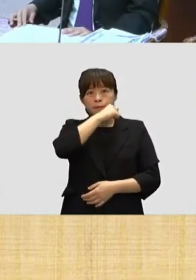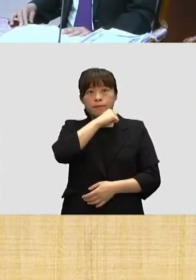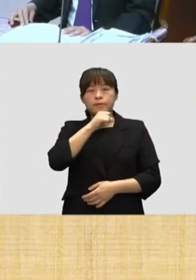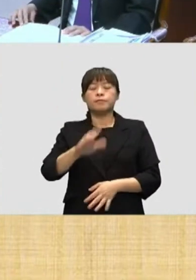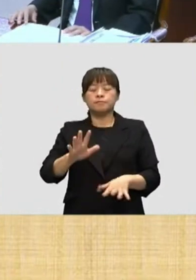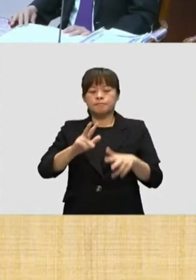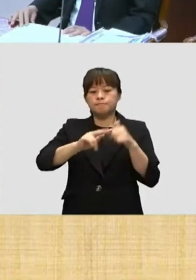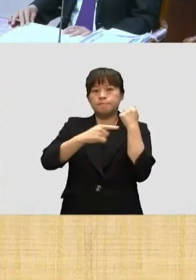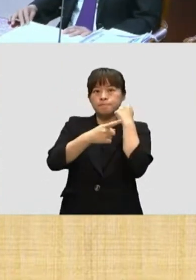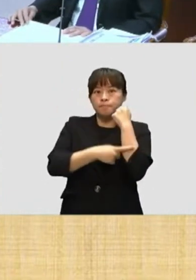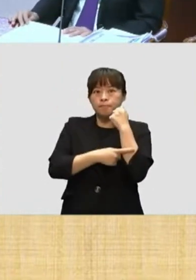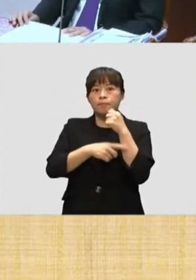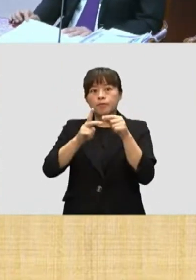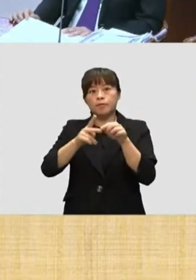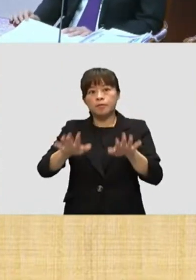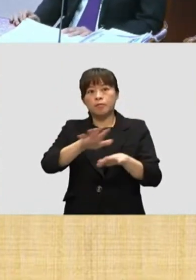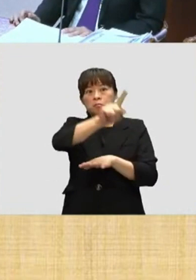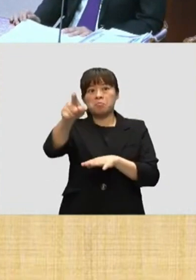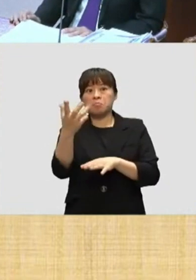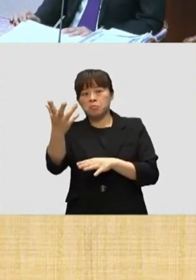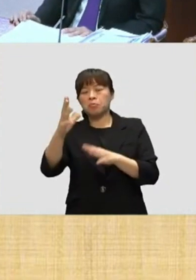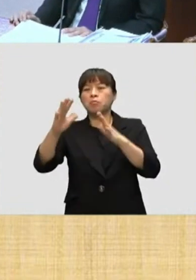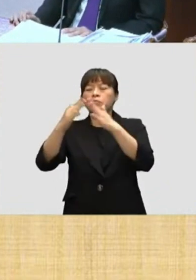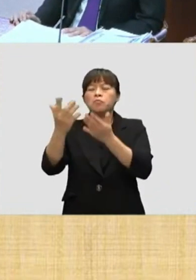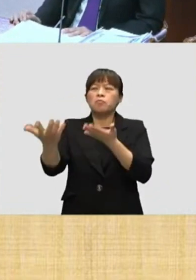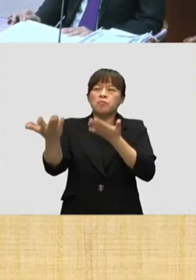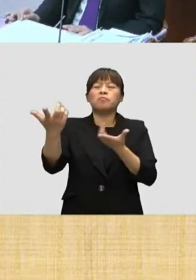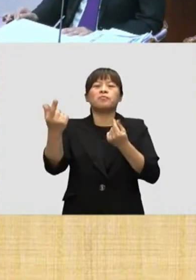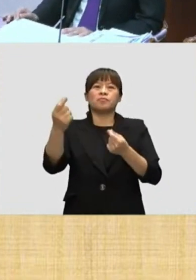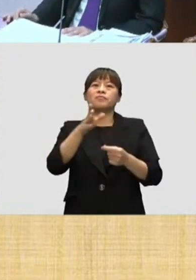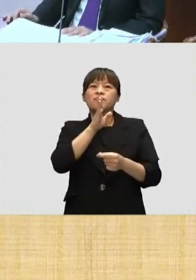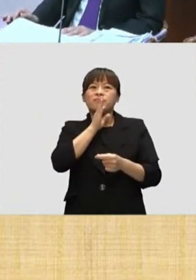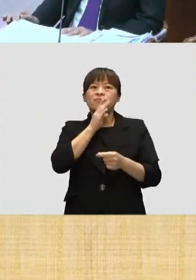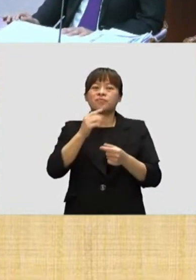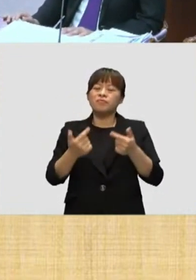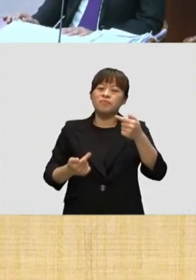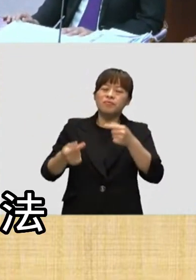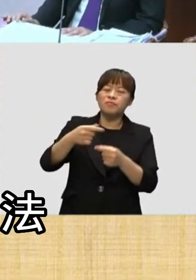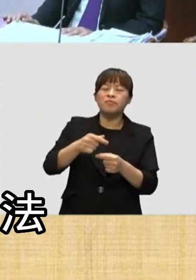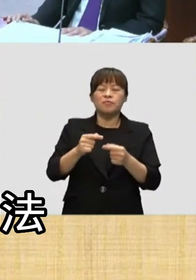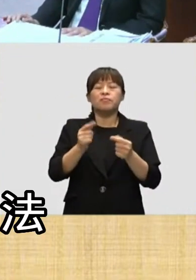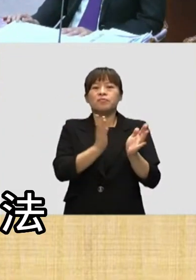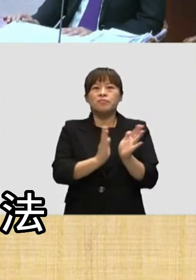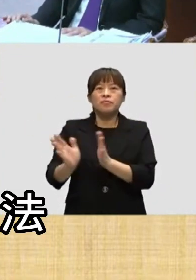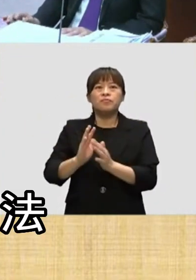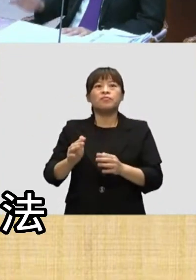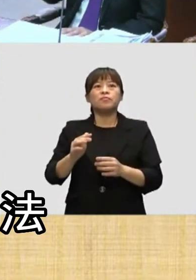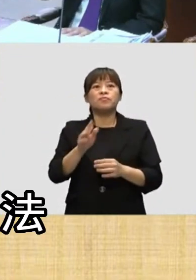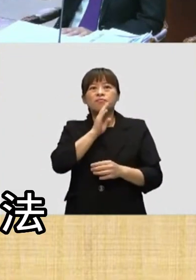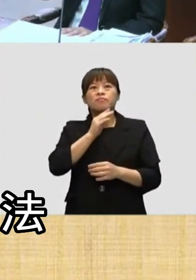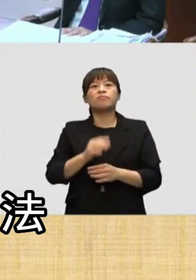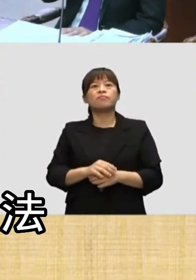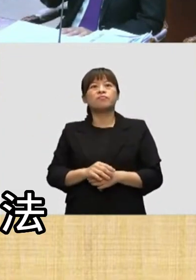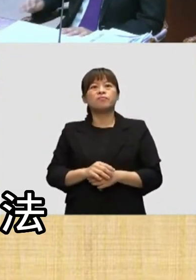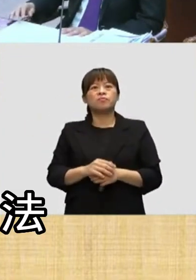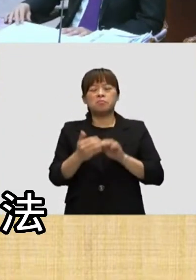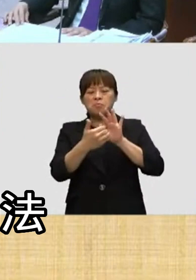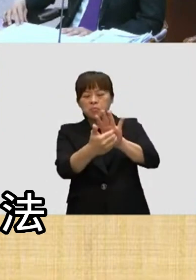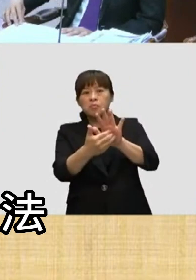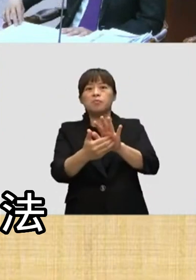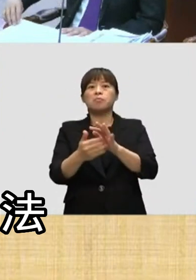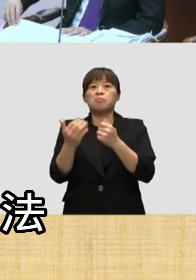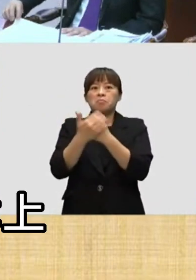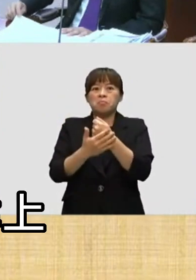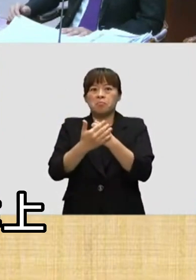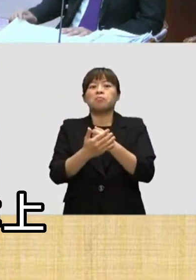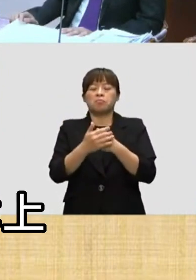法政策和现代多数国家一样，也采取综合性的理论，调和应报和预防两种